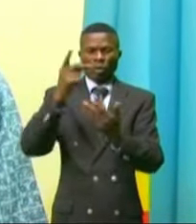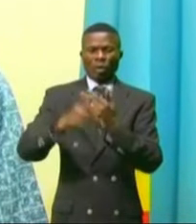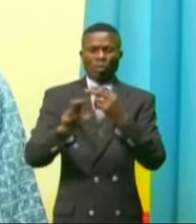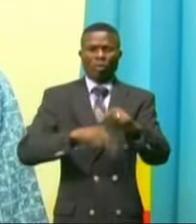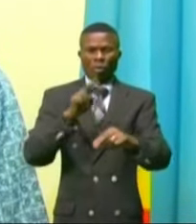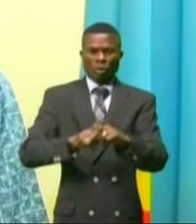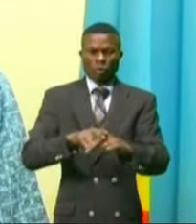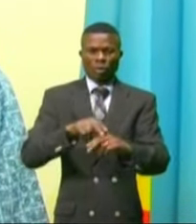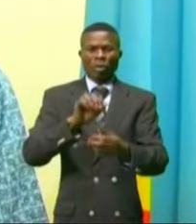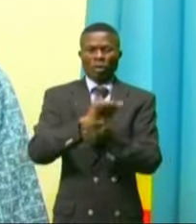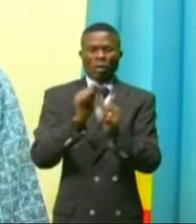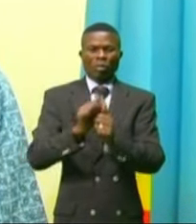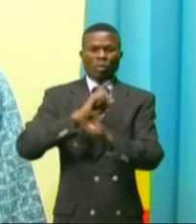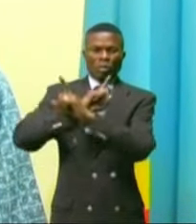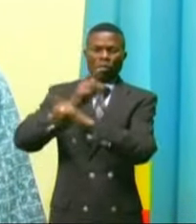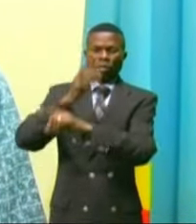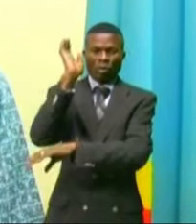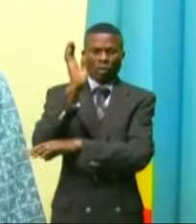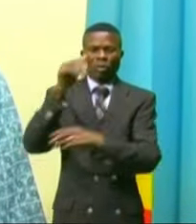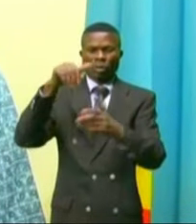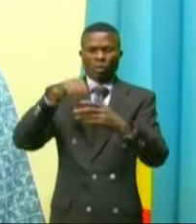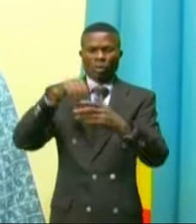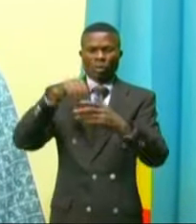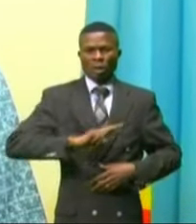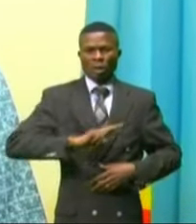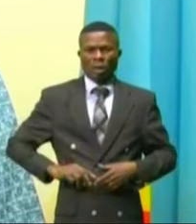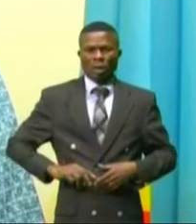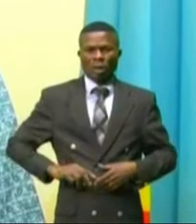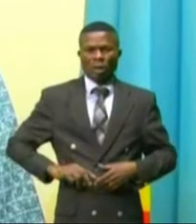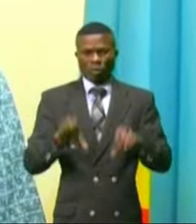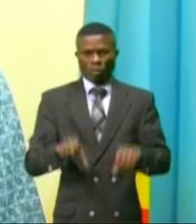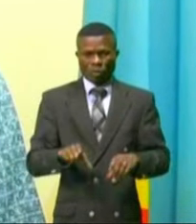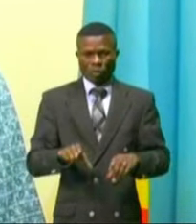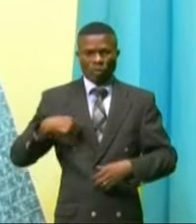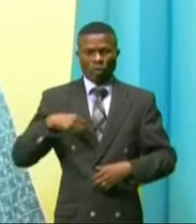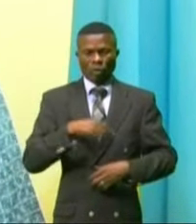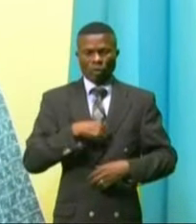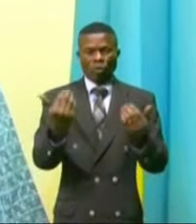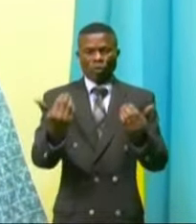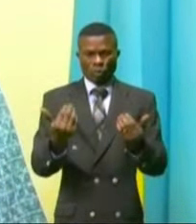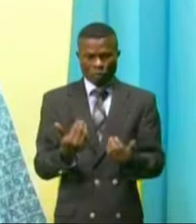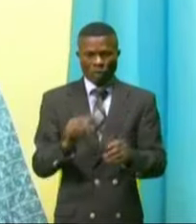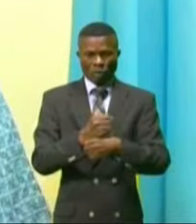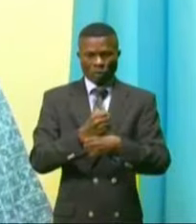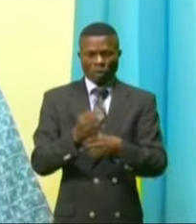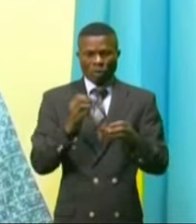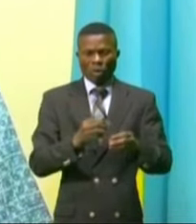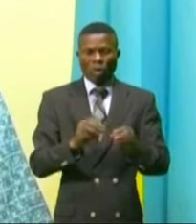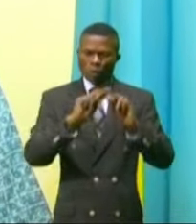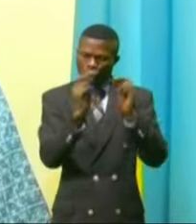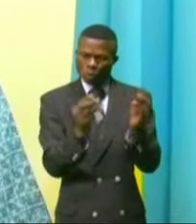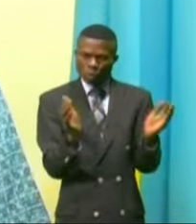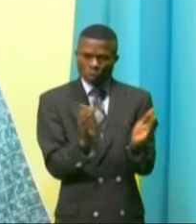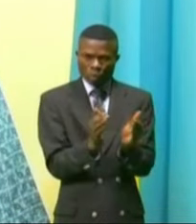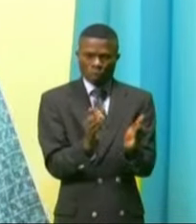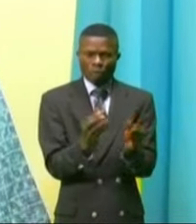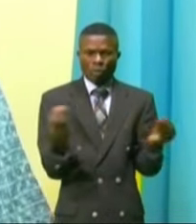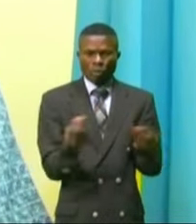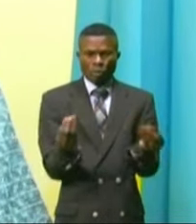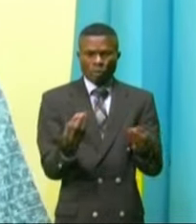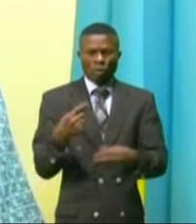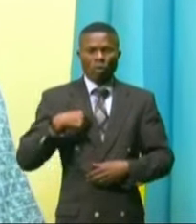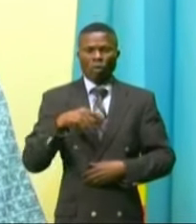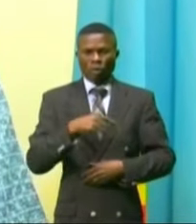la biodiversité à la République démocratique du Congo. Et nous avons voulu aussi créer un noyau de sorte que nous